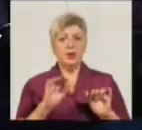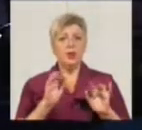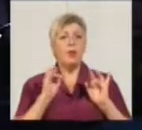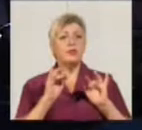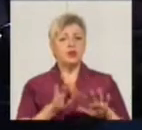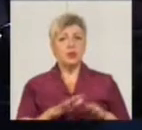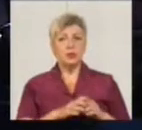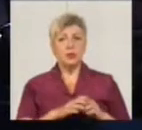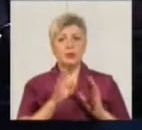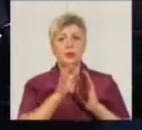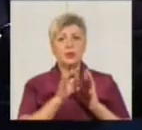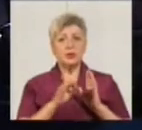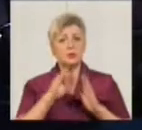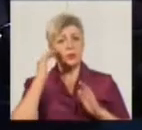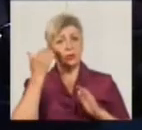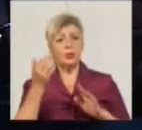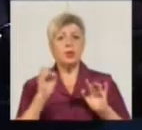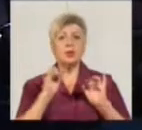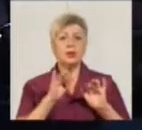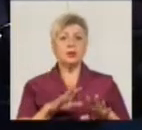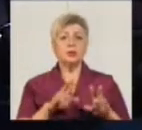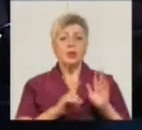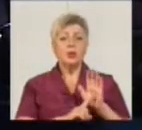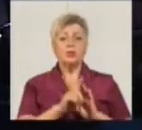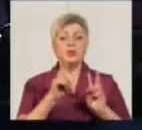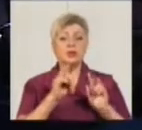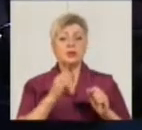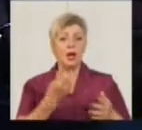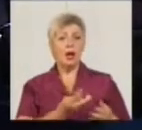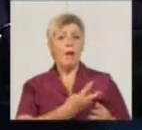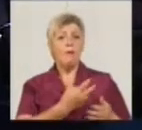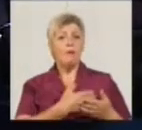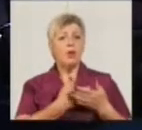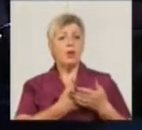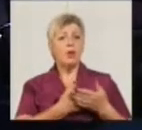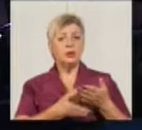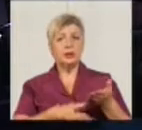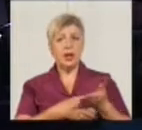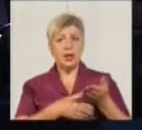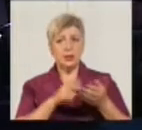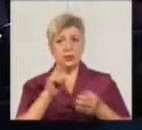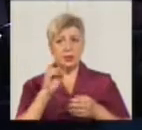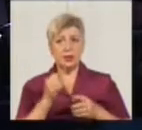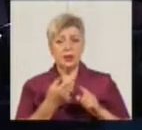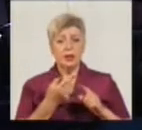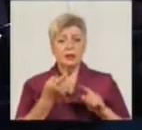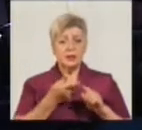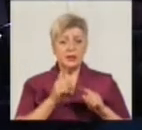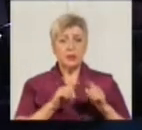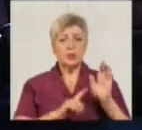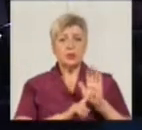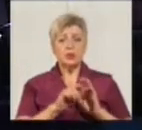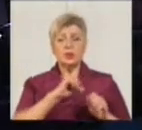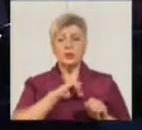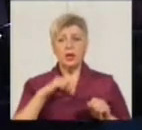В принципі, його діяльність почалась як волонтерська діяльність. І це почалося з самого початку таких